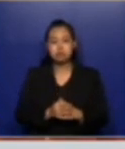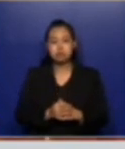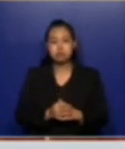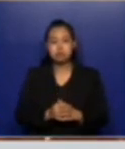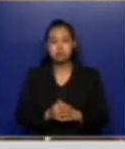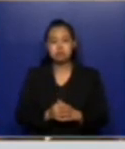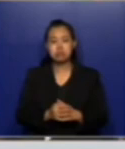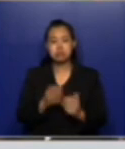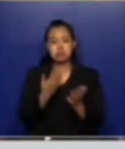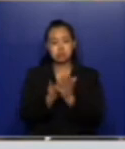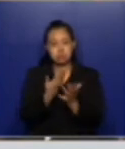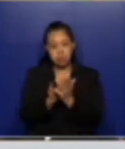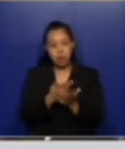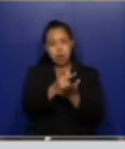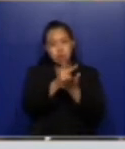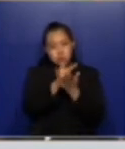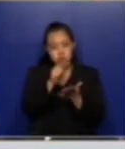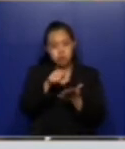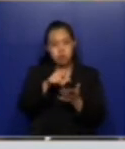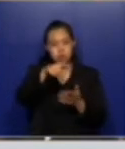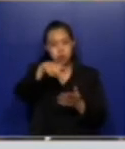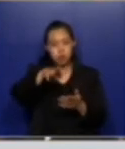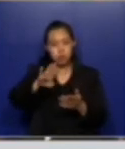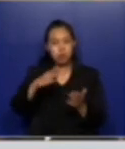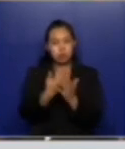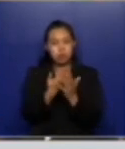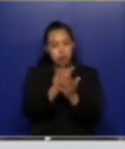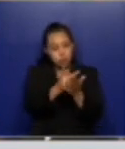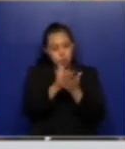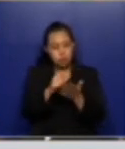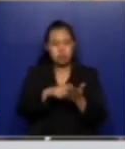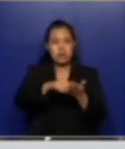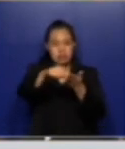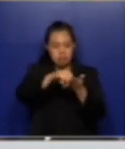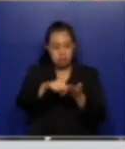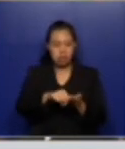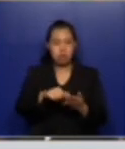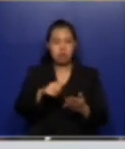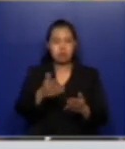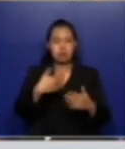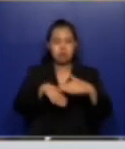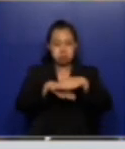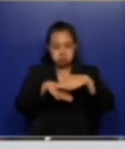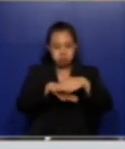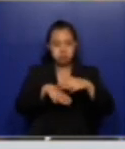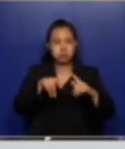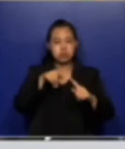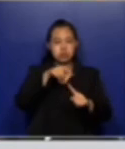กู้เนี่ยท่านไปแก้ลดลงจากขั้นต่ำ 2.5 ท่านไปแก้เหลือ